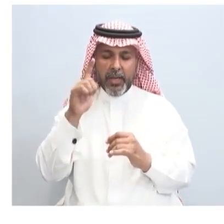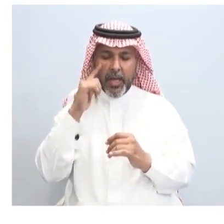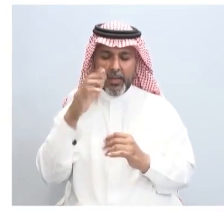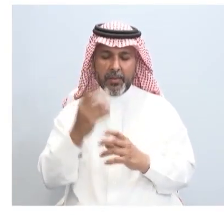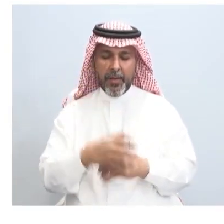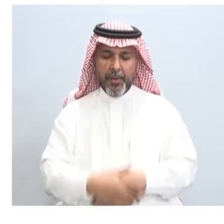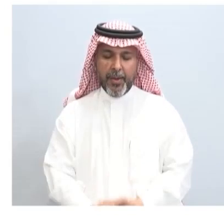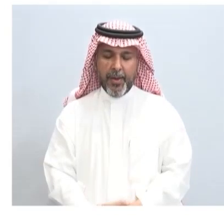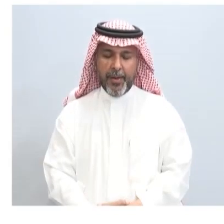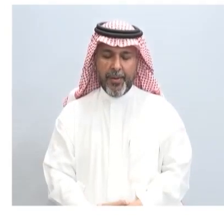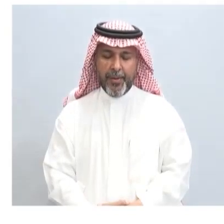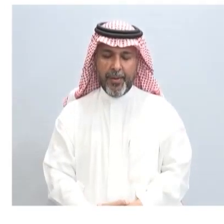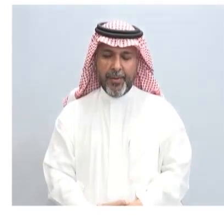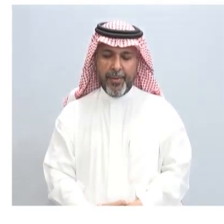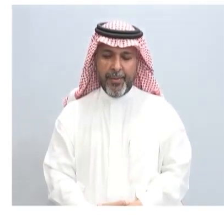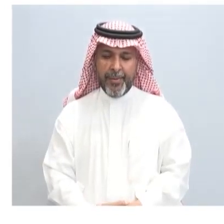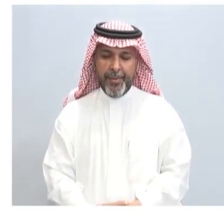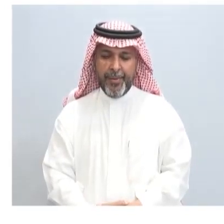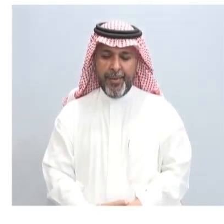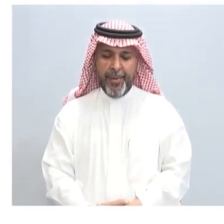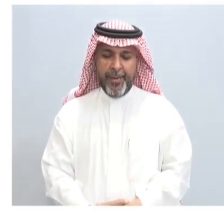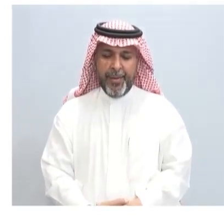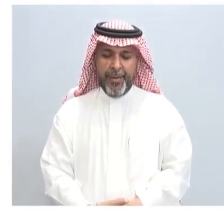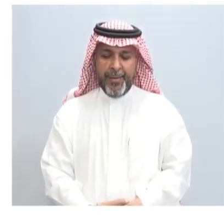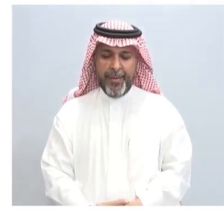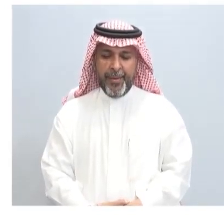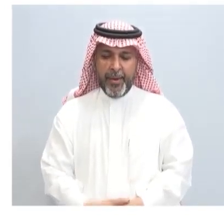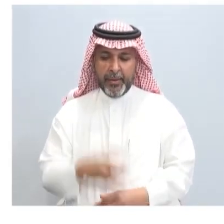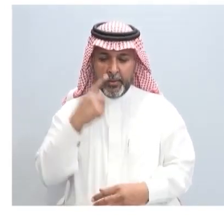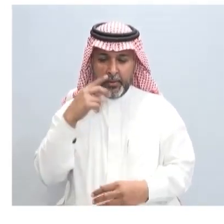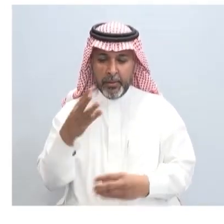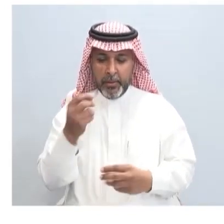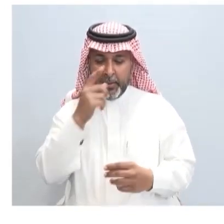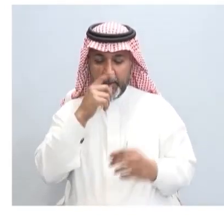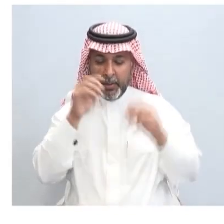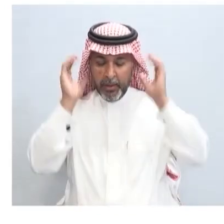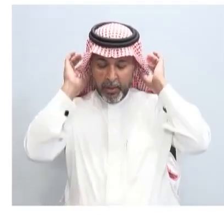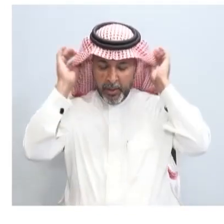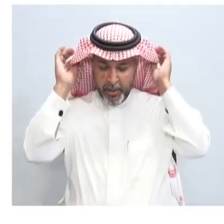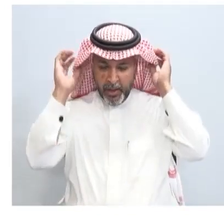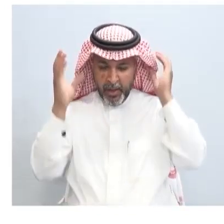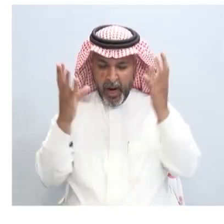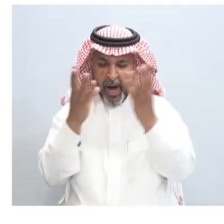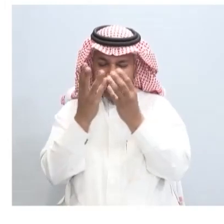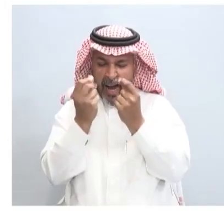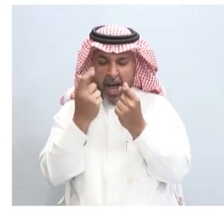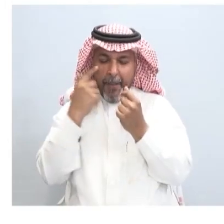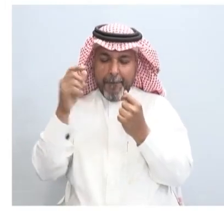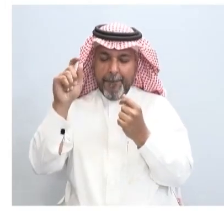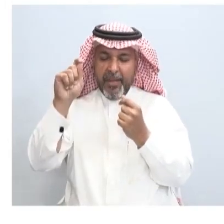الاحتمال لا مطلوب الاحتمال فبالتالي احنا قلنا دائما في مسائل الاحتمال لازم احسب انا فضاء العينه